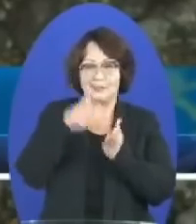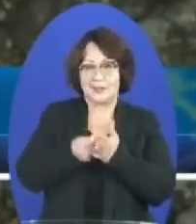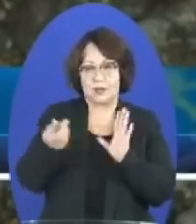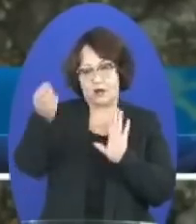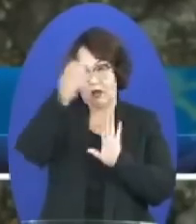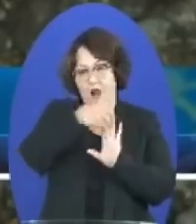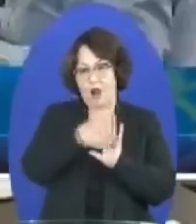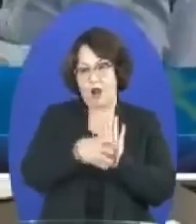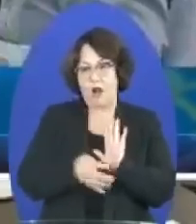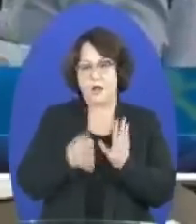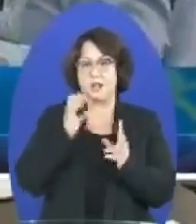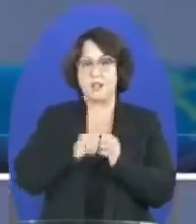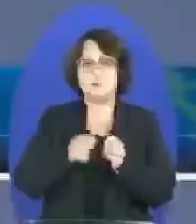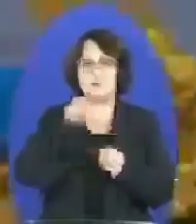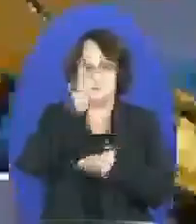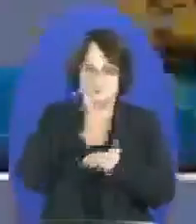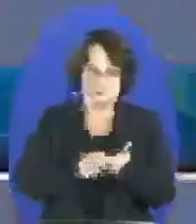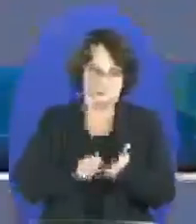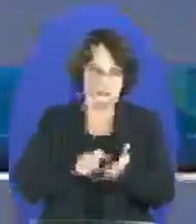авах хэрэгтэй гэж бодож байна.